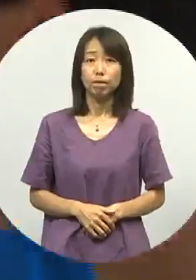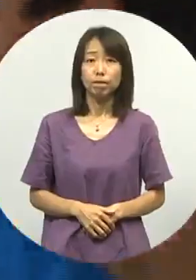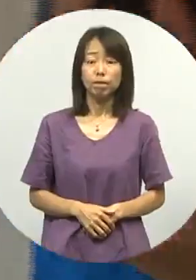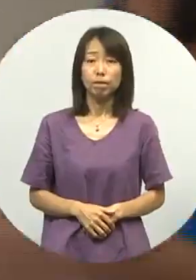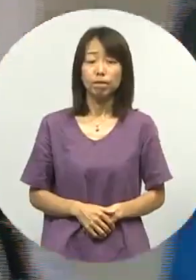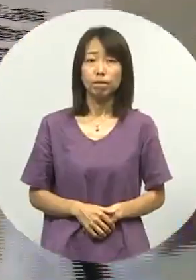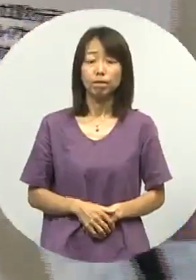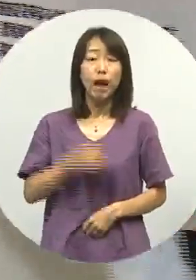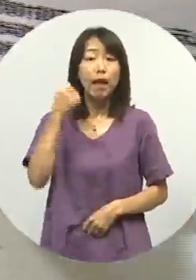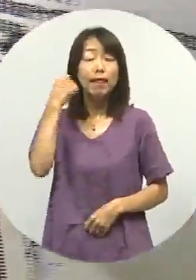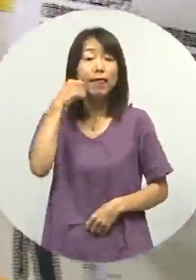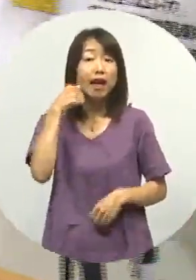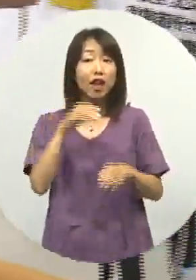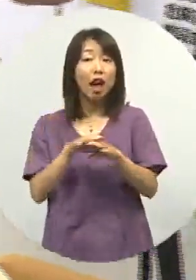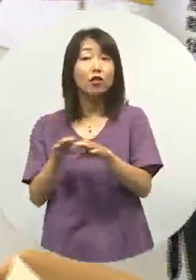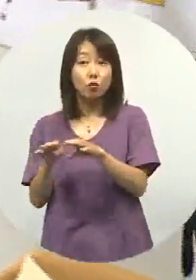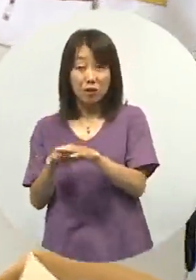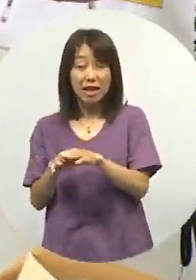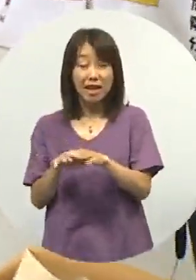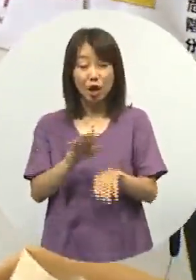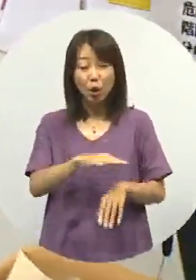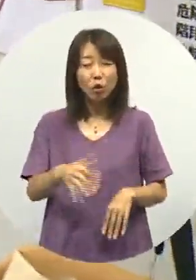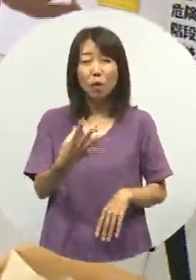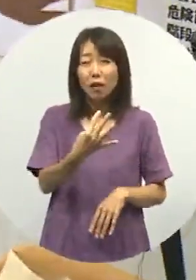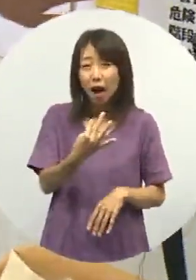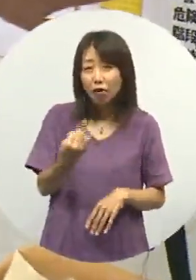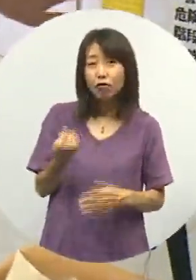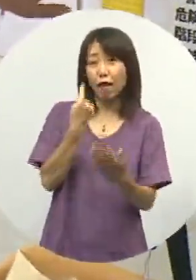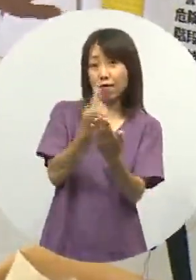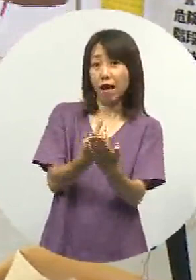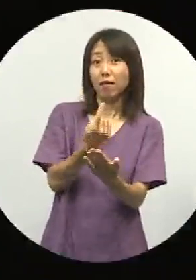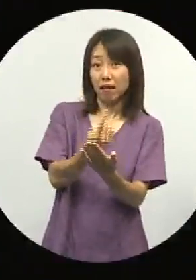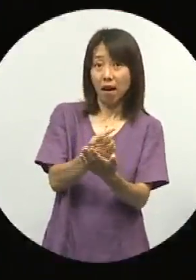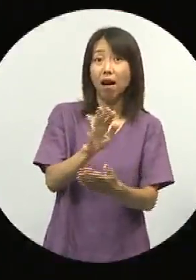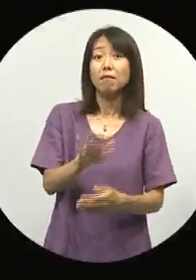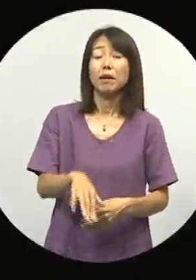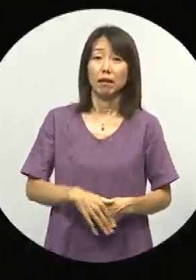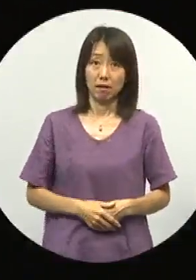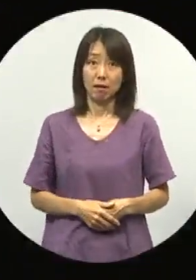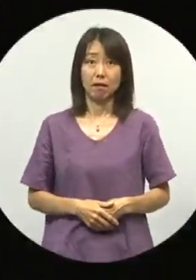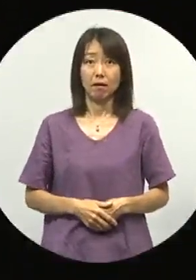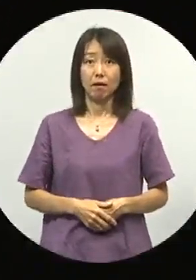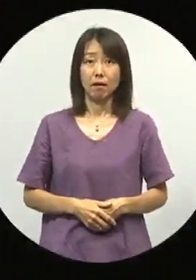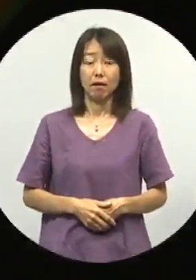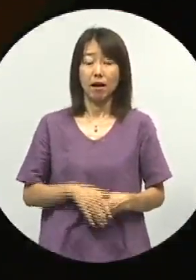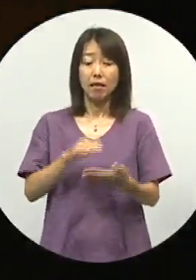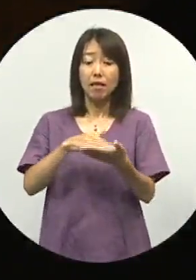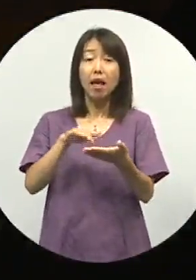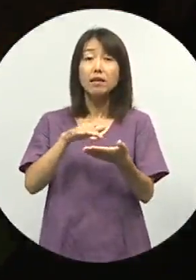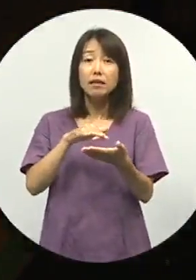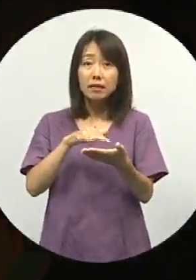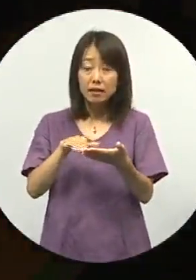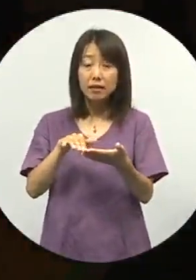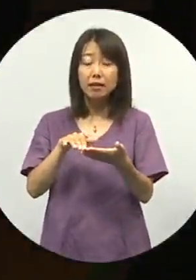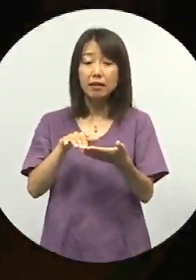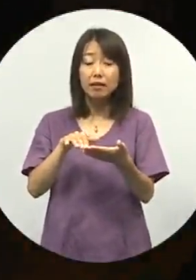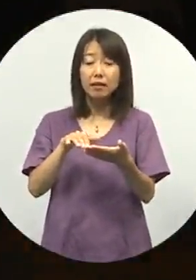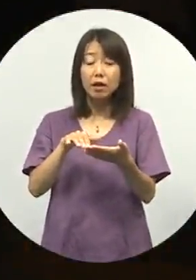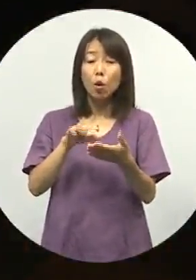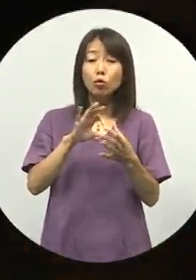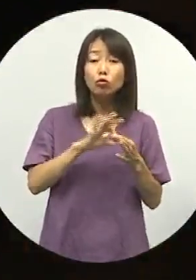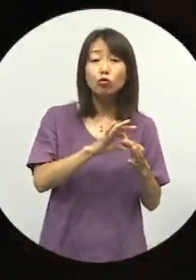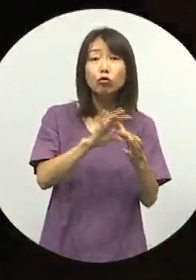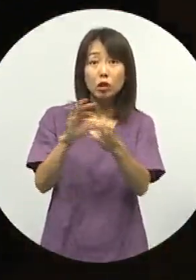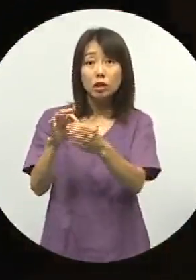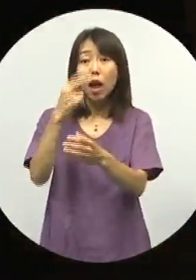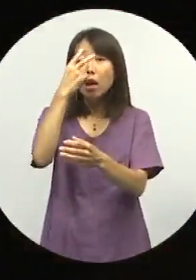夏休みということで多くの子どもたちが参加していました。展示図書館を通じて視覚障害者の